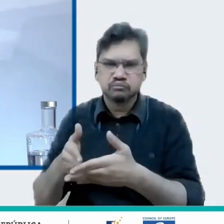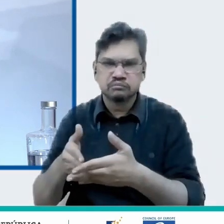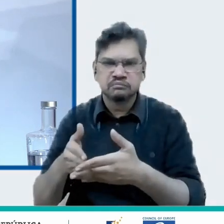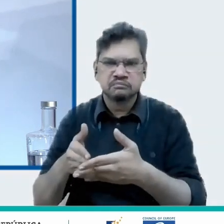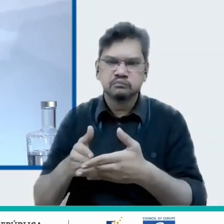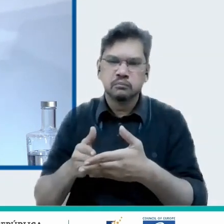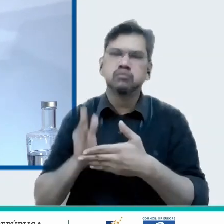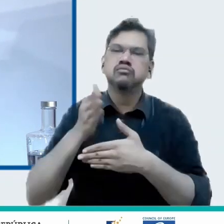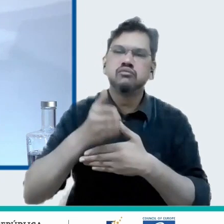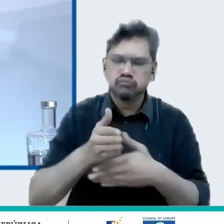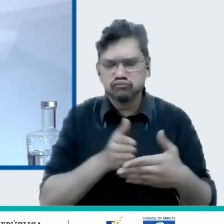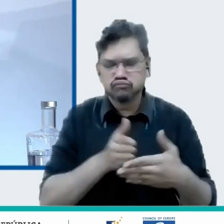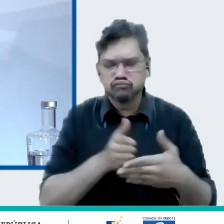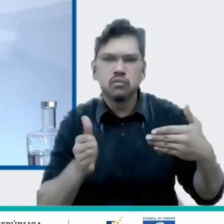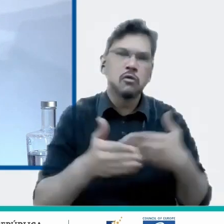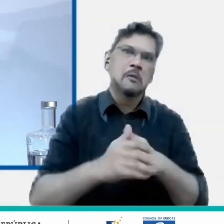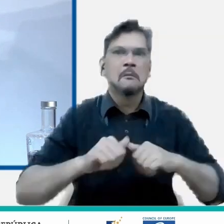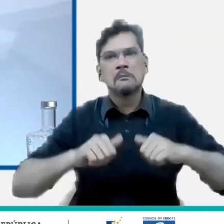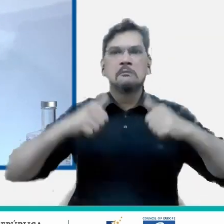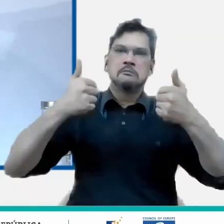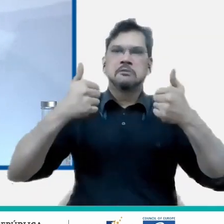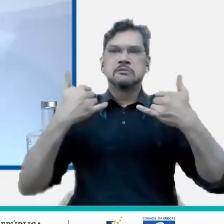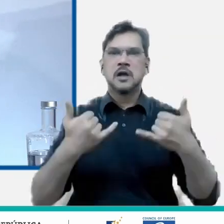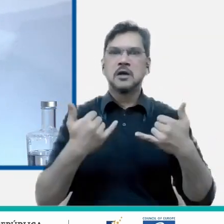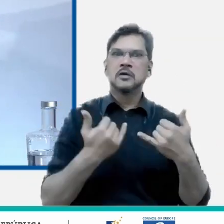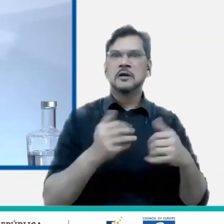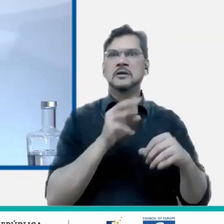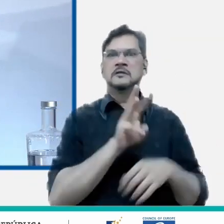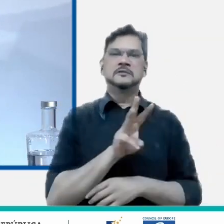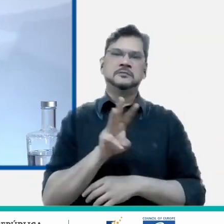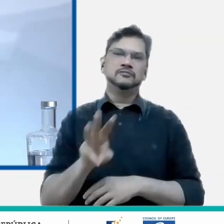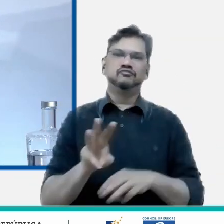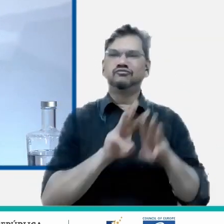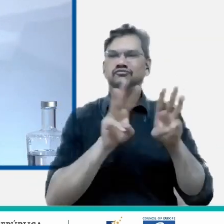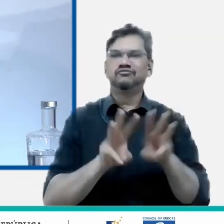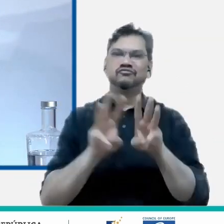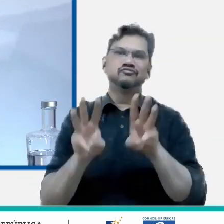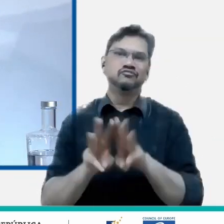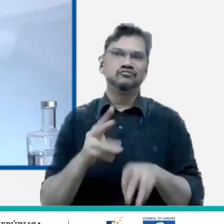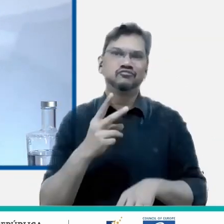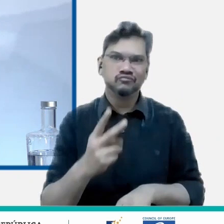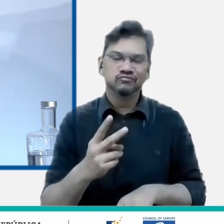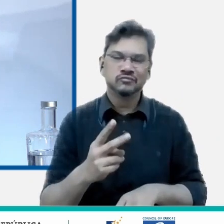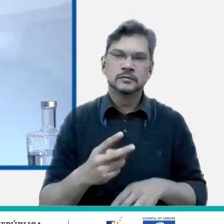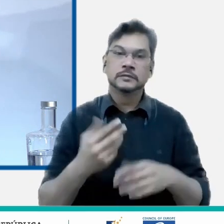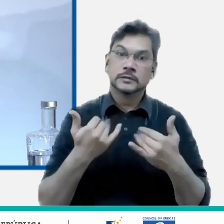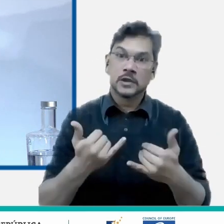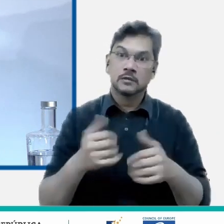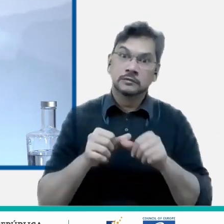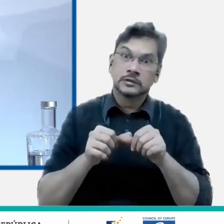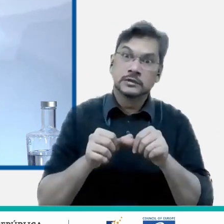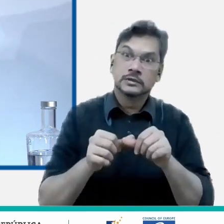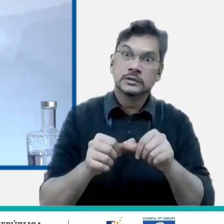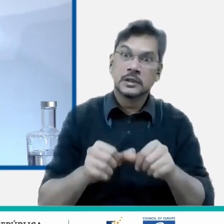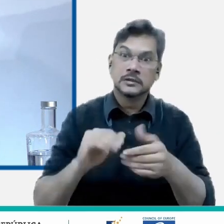в контексте дорожной карты, сендайской программы и то, что стратегия принята для стран Центральной Азии, вот впереди